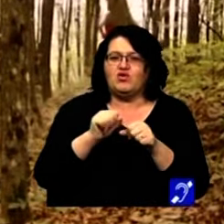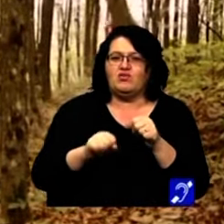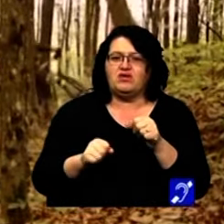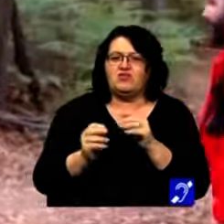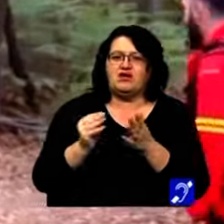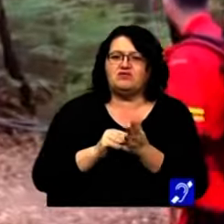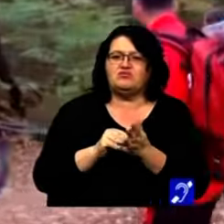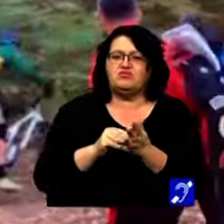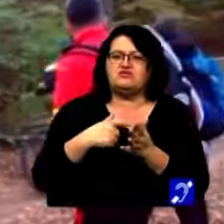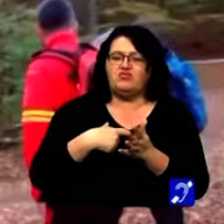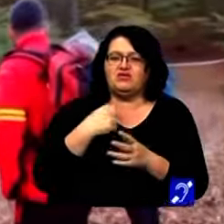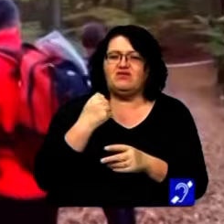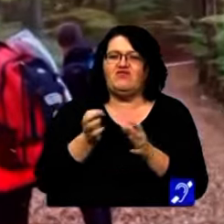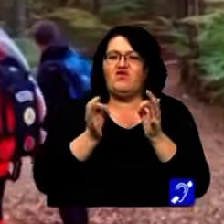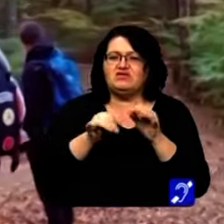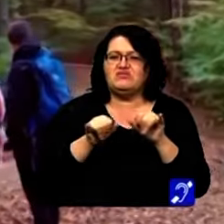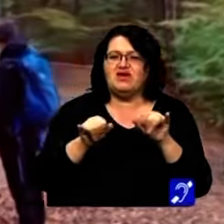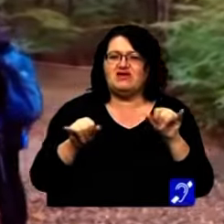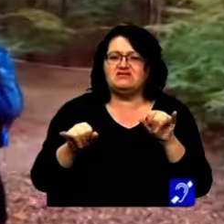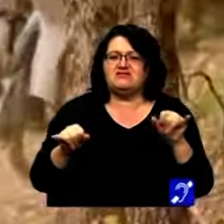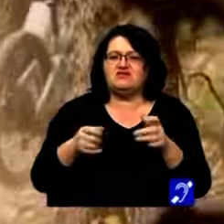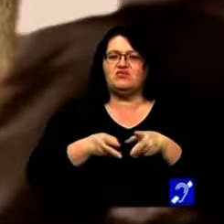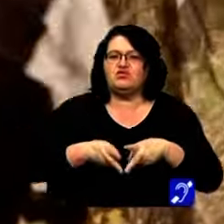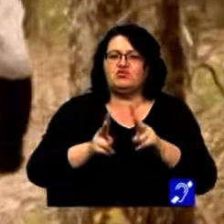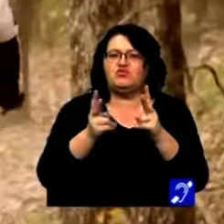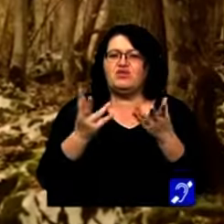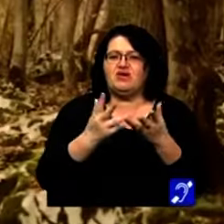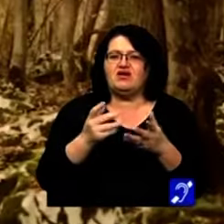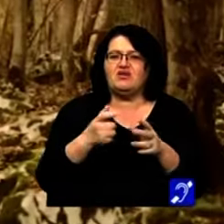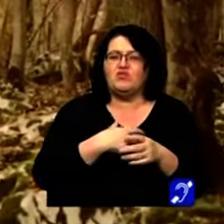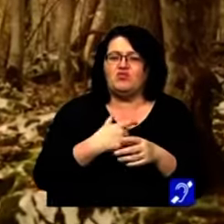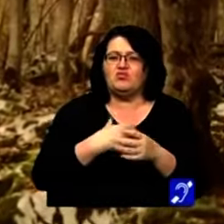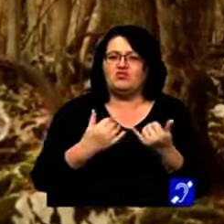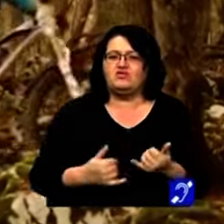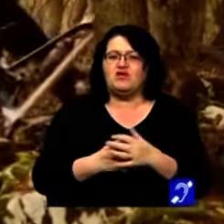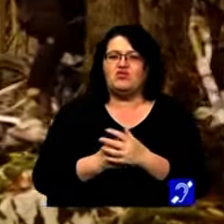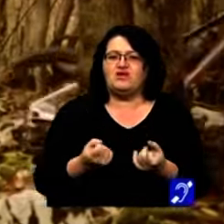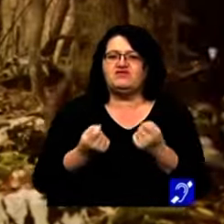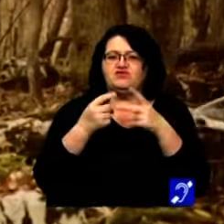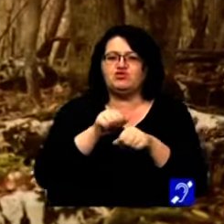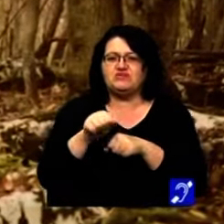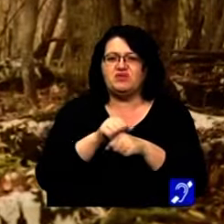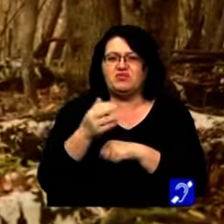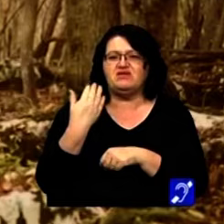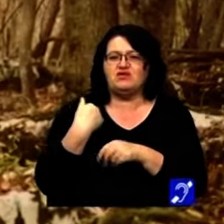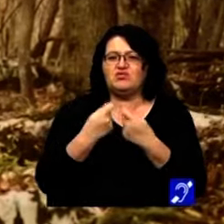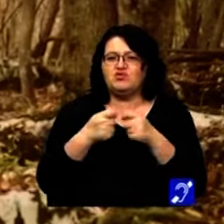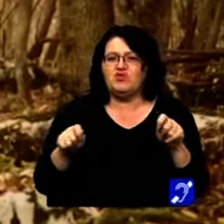le putem folosi să mai extindem anumite trasee pe care nu am putut acum. La sfârșitul săptămânii trecute,